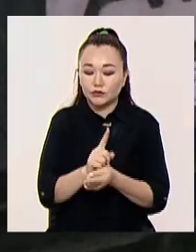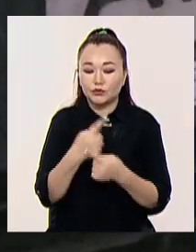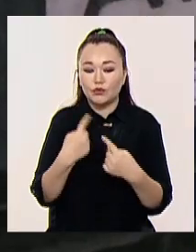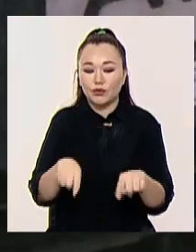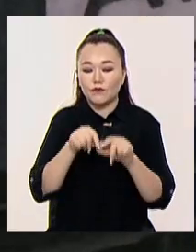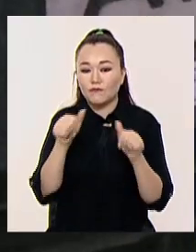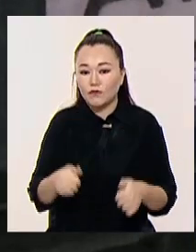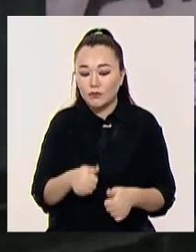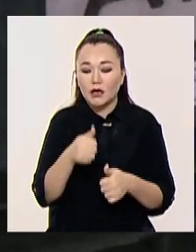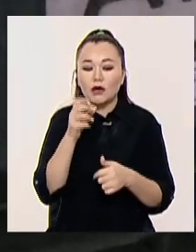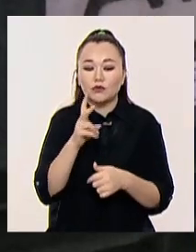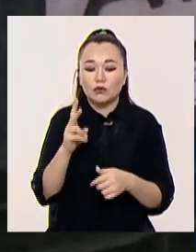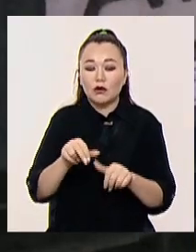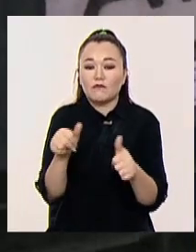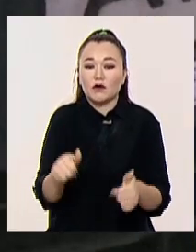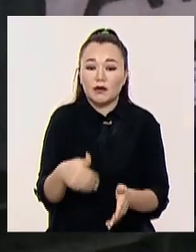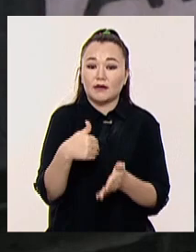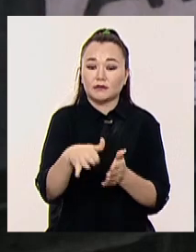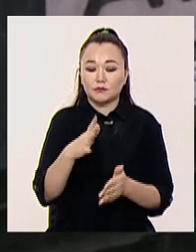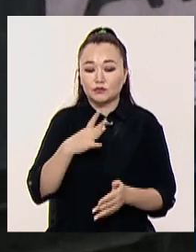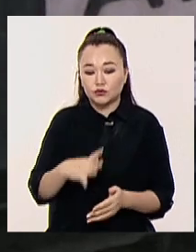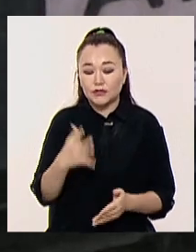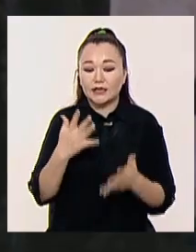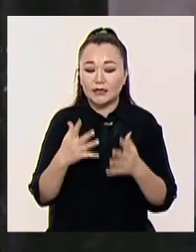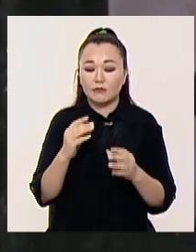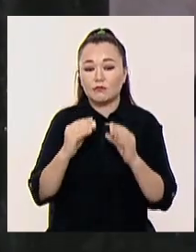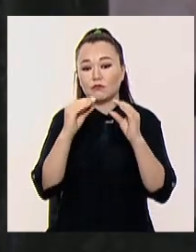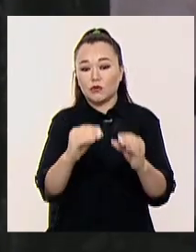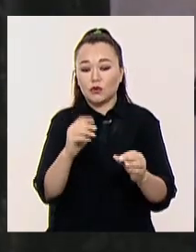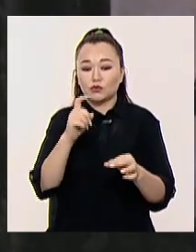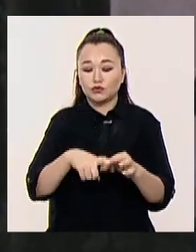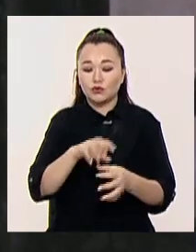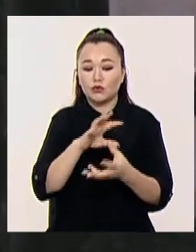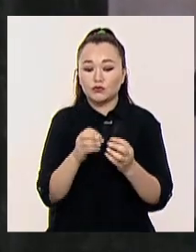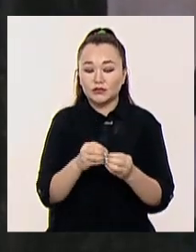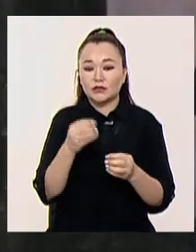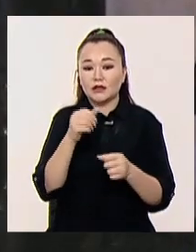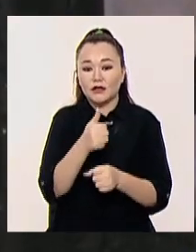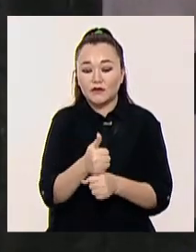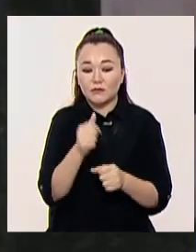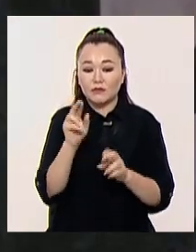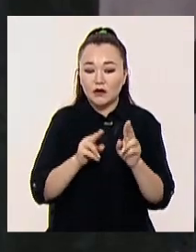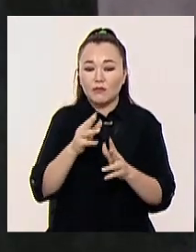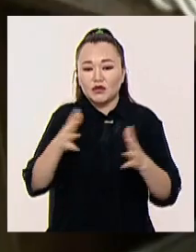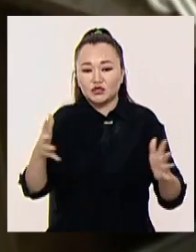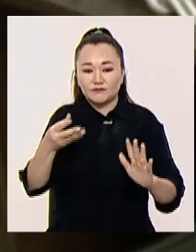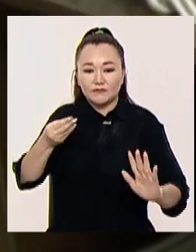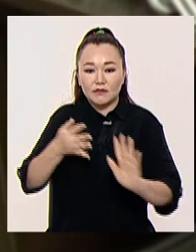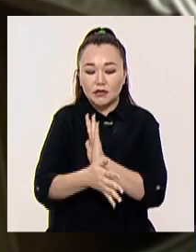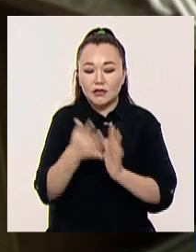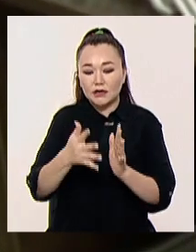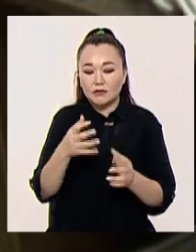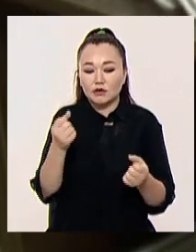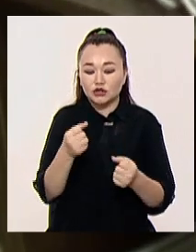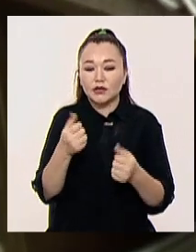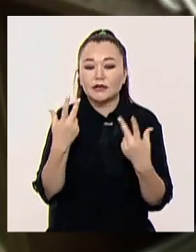форме. Тем, кому в легализации откажут, придется или ставить машины на учет на общих основаниях, то есть нести большие затраты, или вывозить машину в